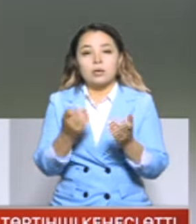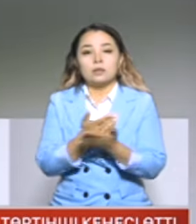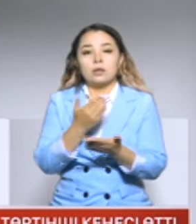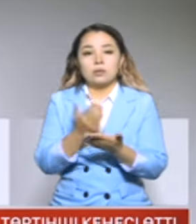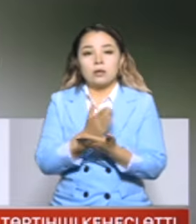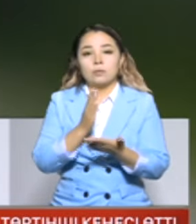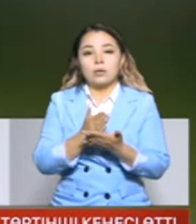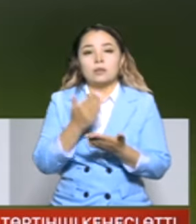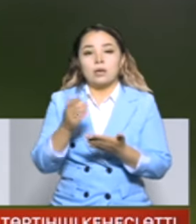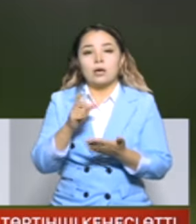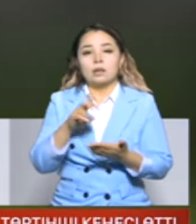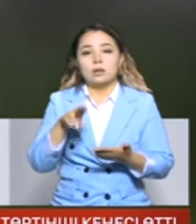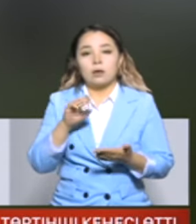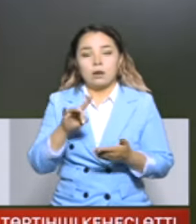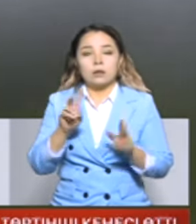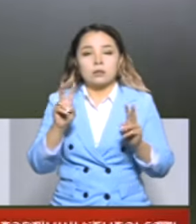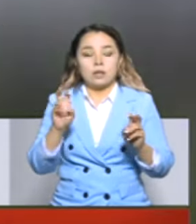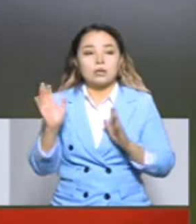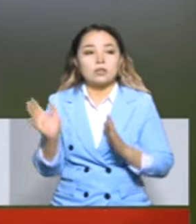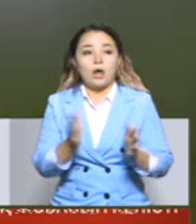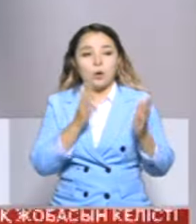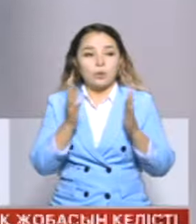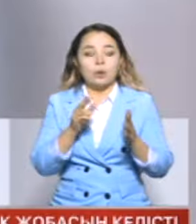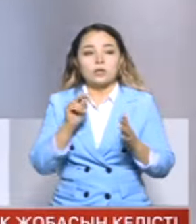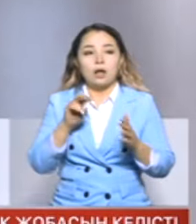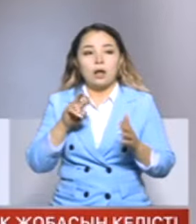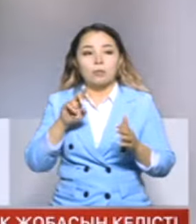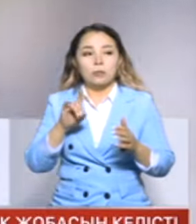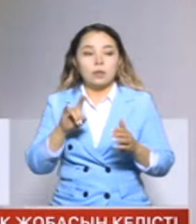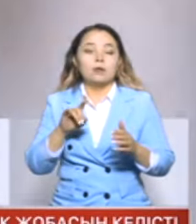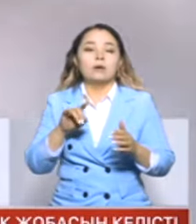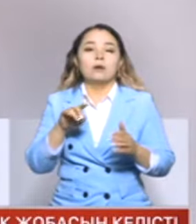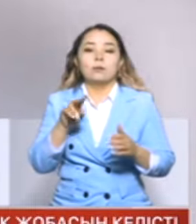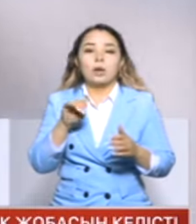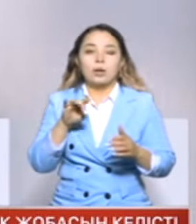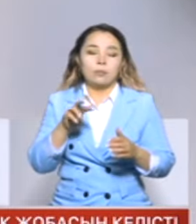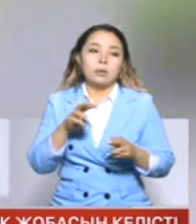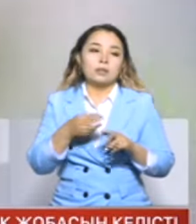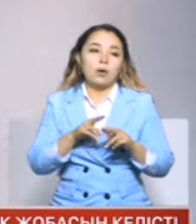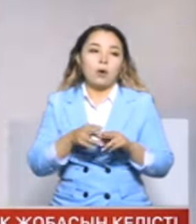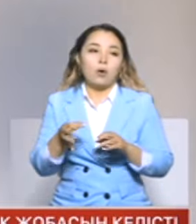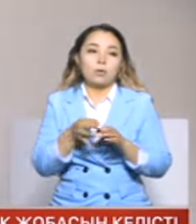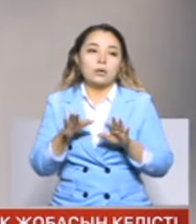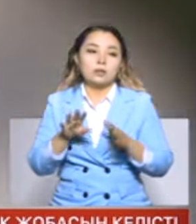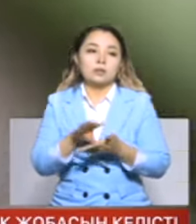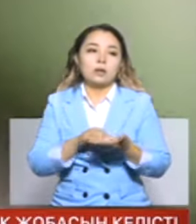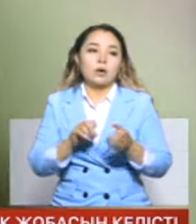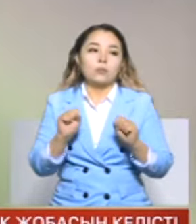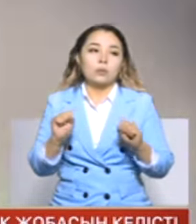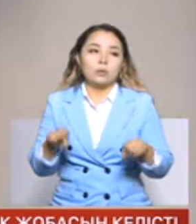болжауынша, Эдгар деп аталатын дауыл бүгін Челябі, Пермь облыстарында қайталануы ықтимал.